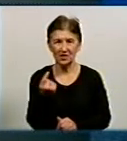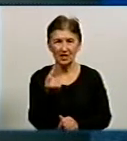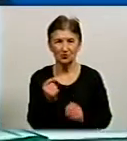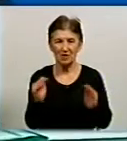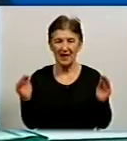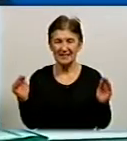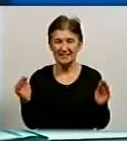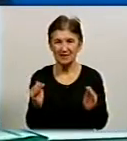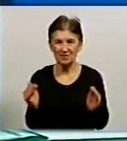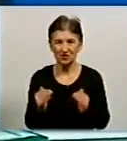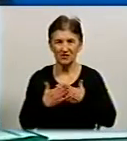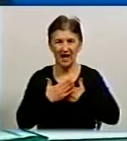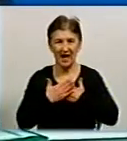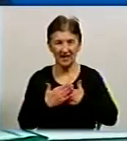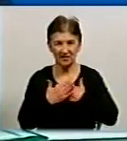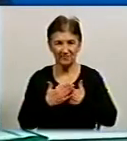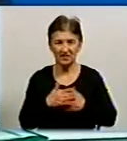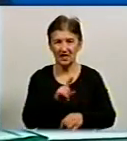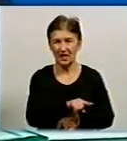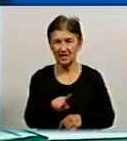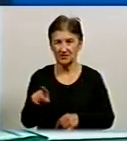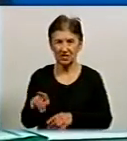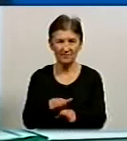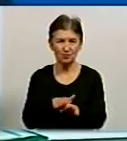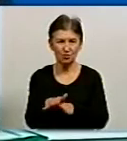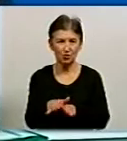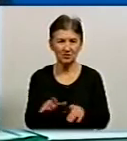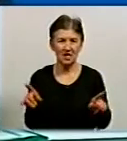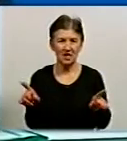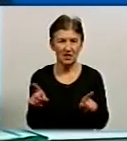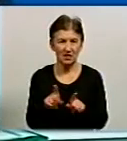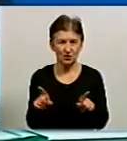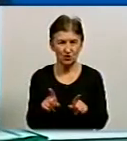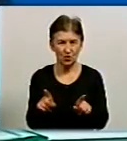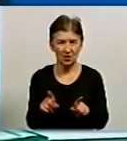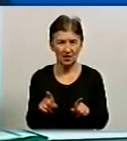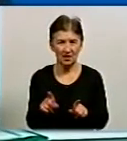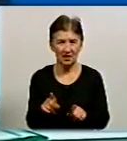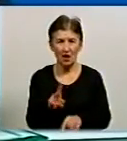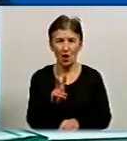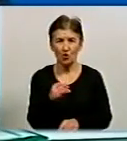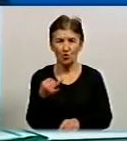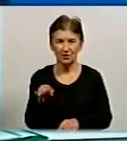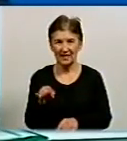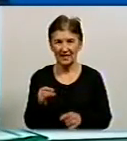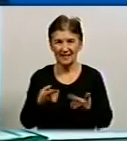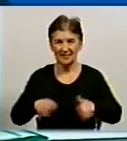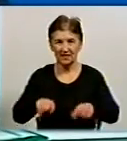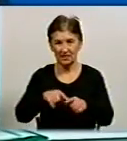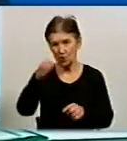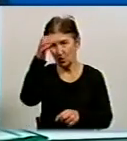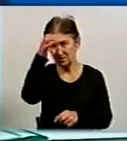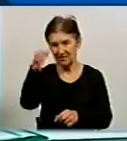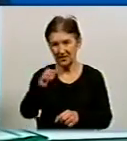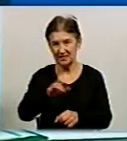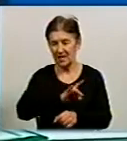зниження активності громади, а це саме відбулося із-за того, що комунальні заклади освіти не